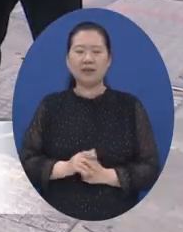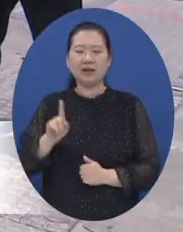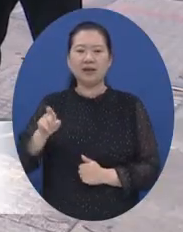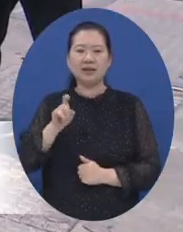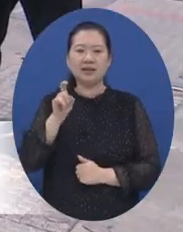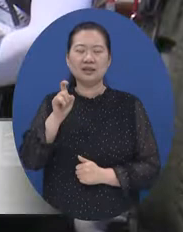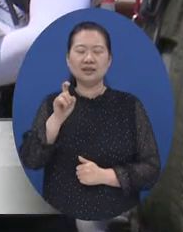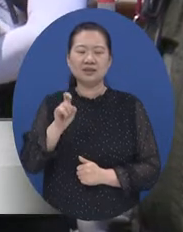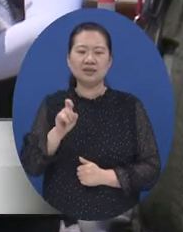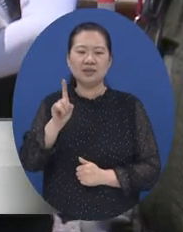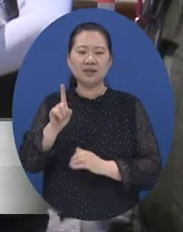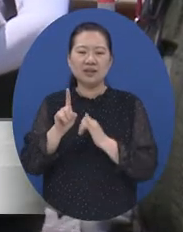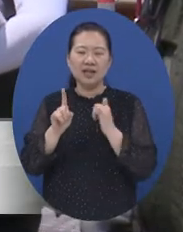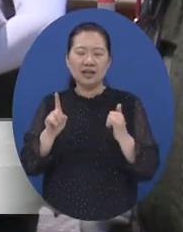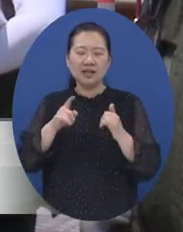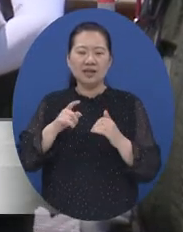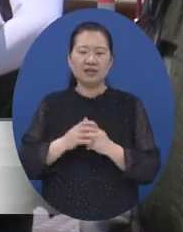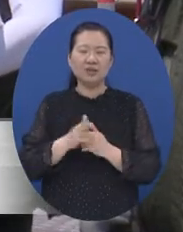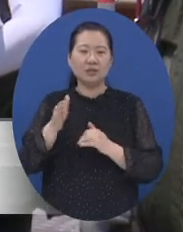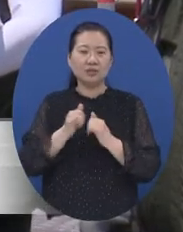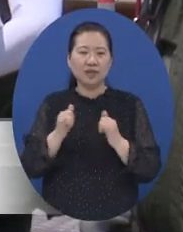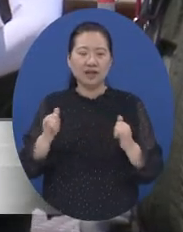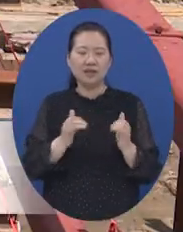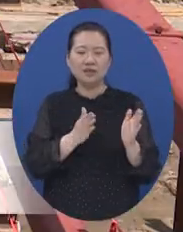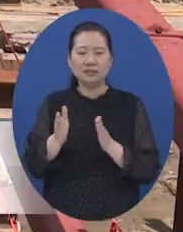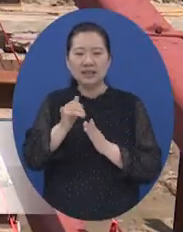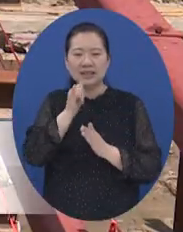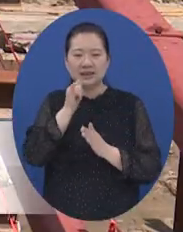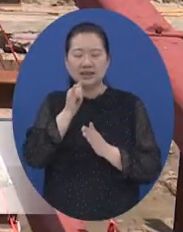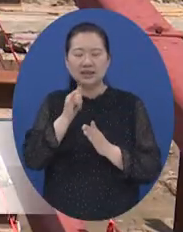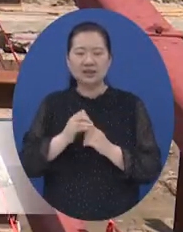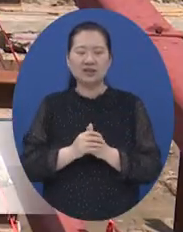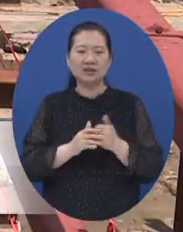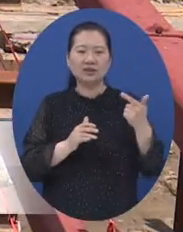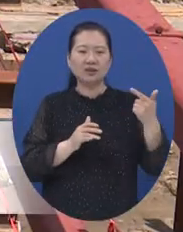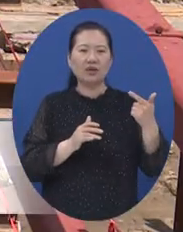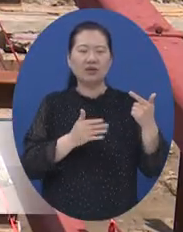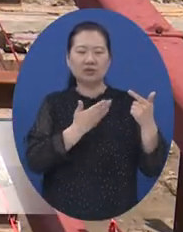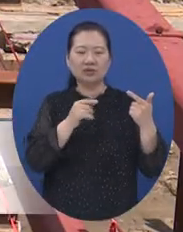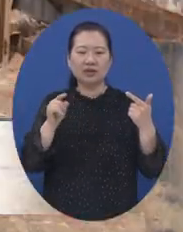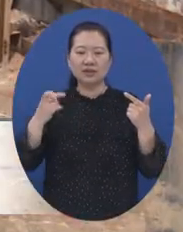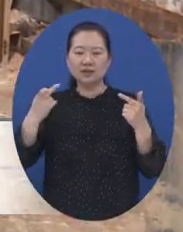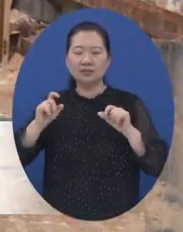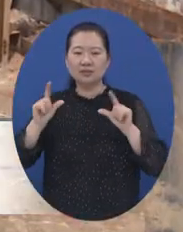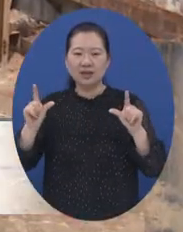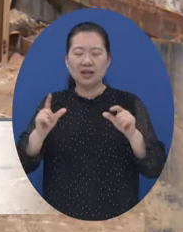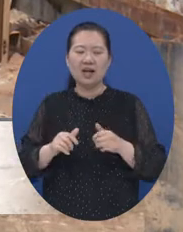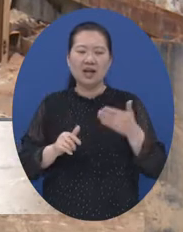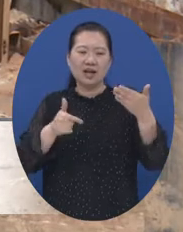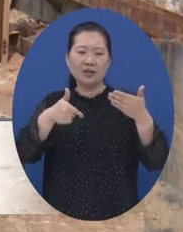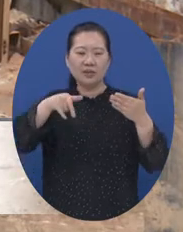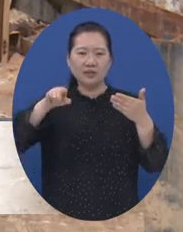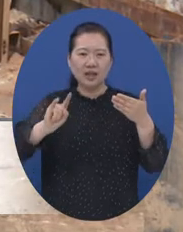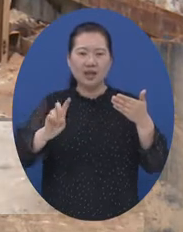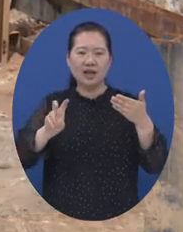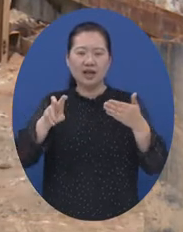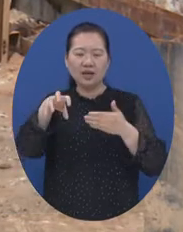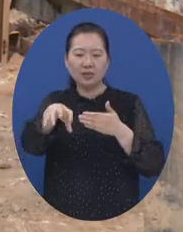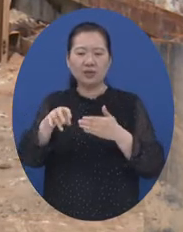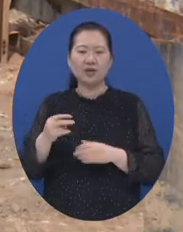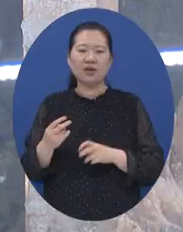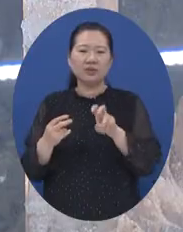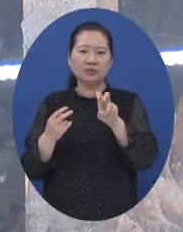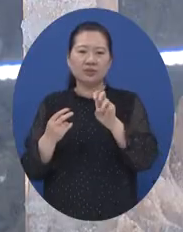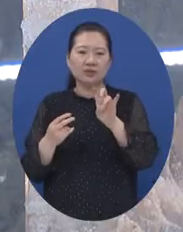111명의 전문가로 이루어진 지하안전지킴이는 6월 9일부터 12일까지 도내 9개 시군 소재 24곳의 현장을